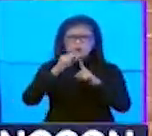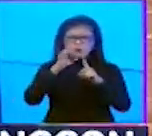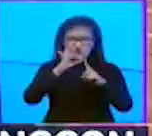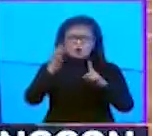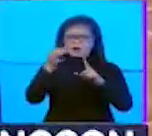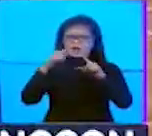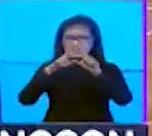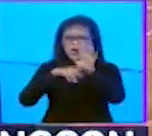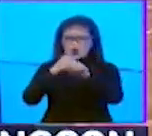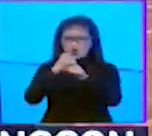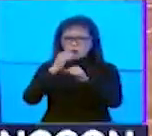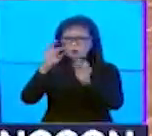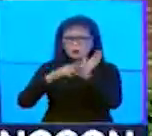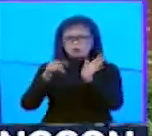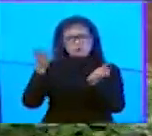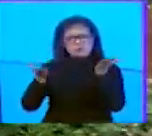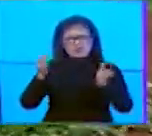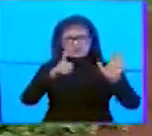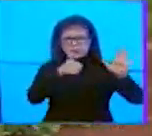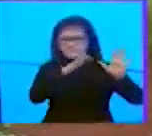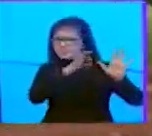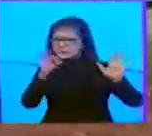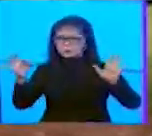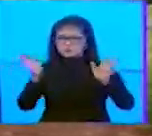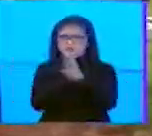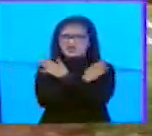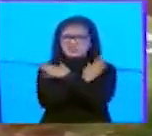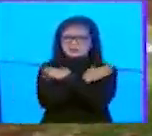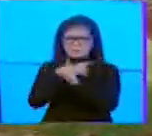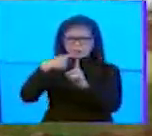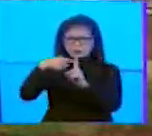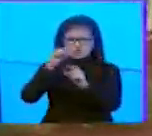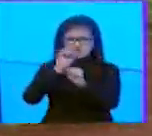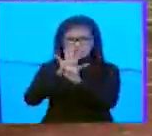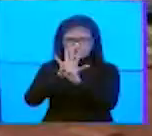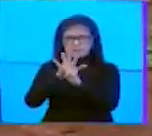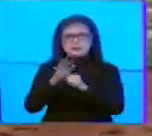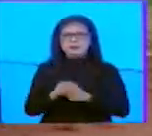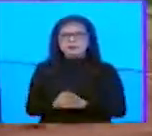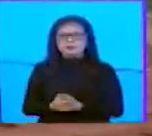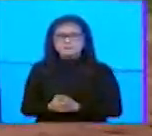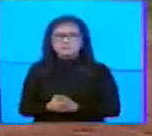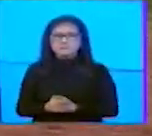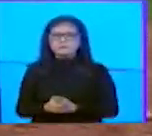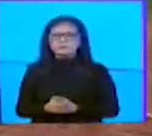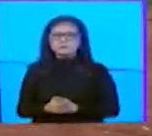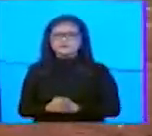4.650 jenazah pasien positif COVID-19. Tim Liputan iNews melaporkan.